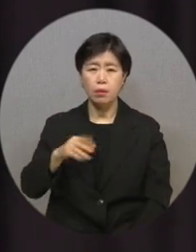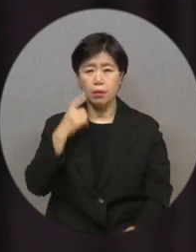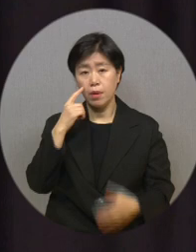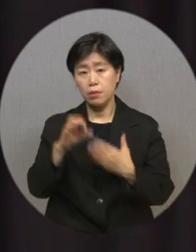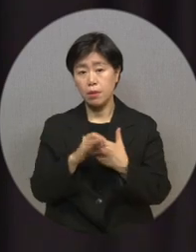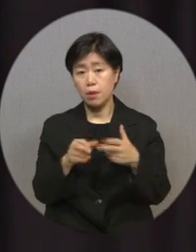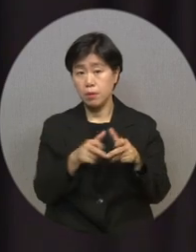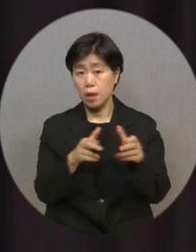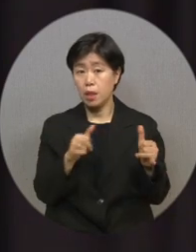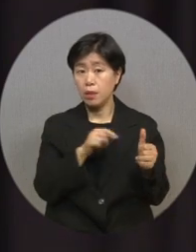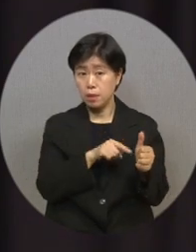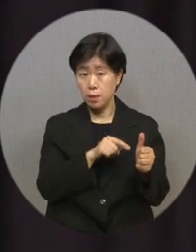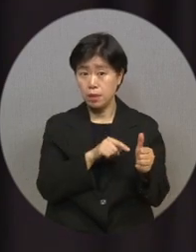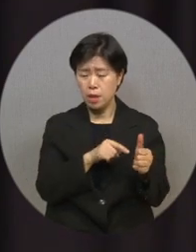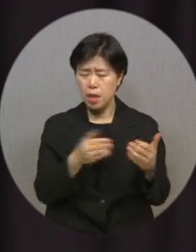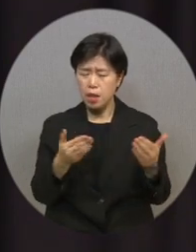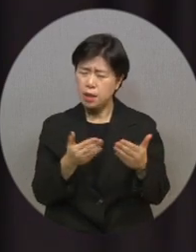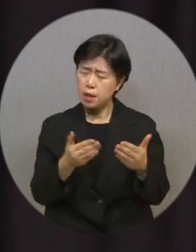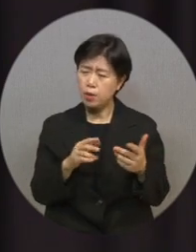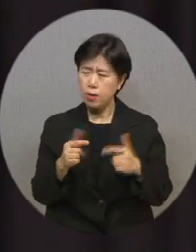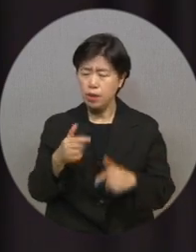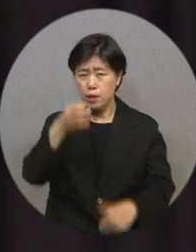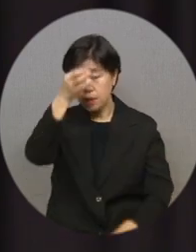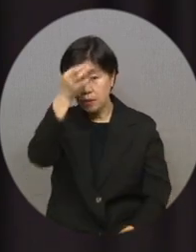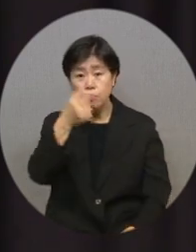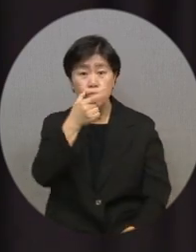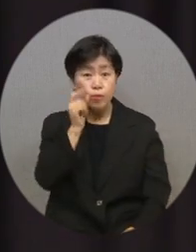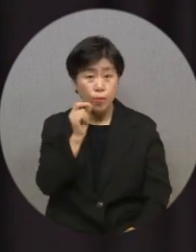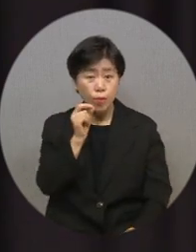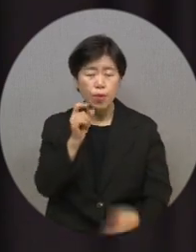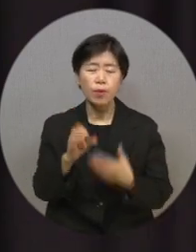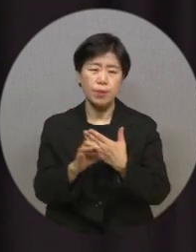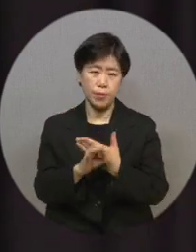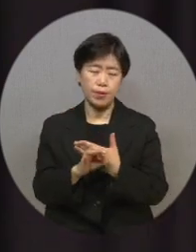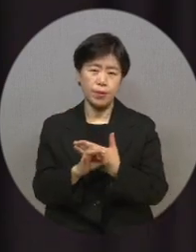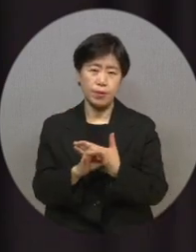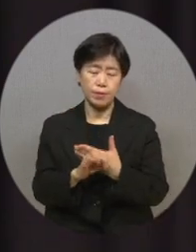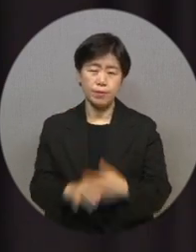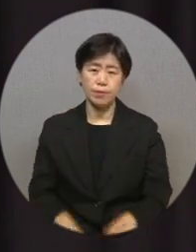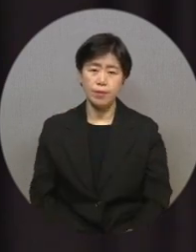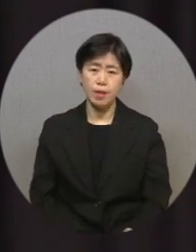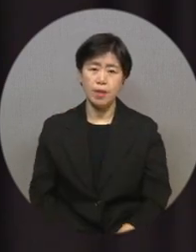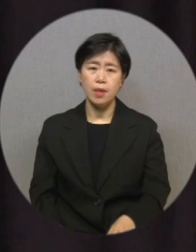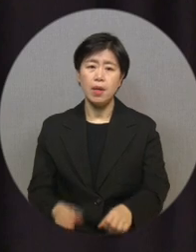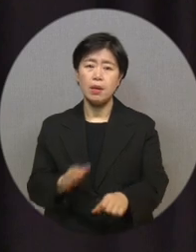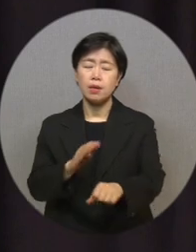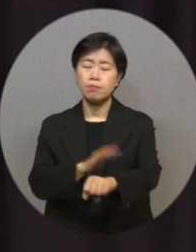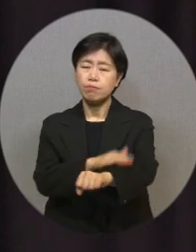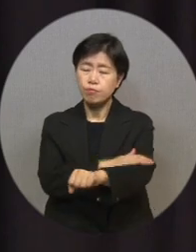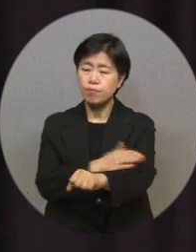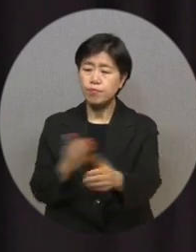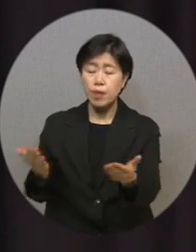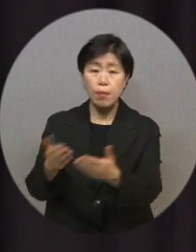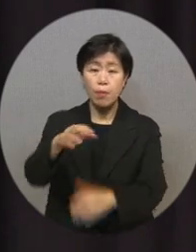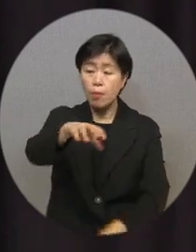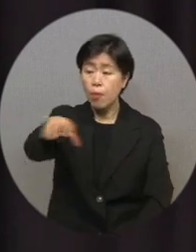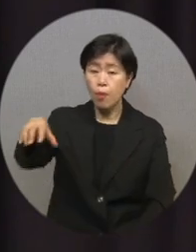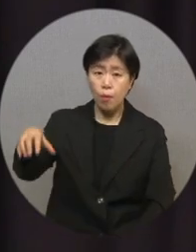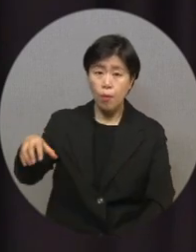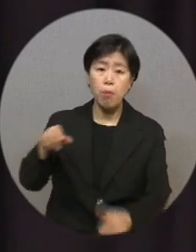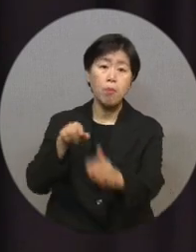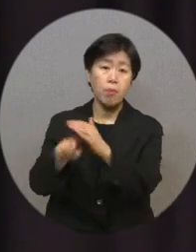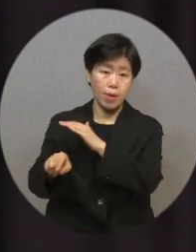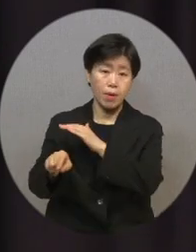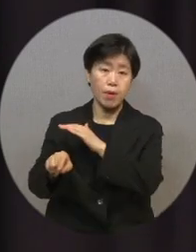훈련을 받아서 그니까요 분들은 약간 욕심이 좀 있다라고 보시면 돼요 그냥음 기존에 갖고 있는 능력이나 영향을 바로